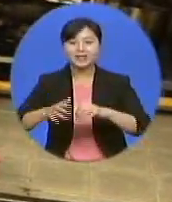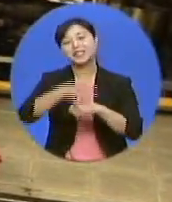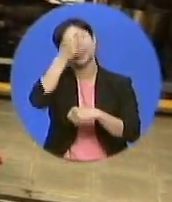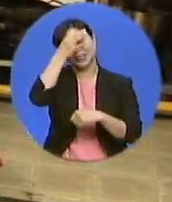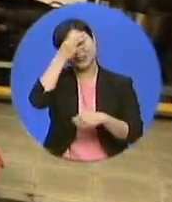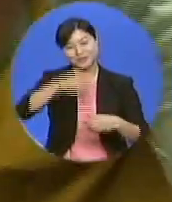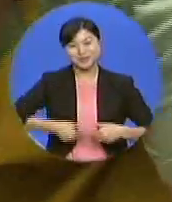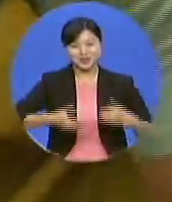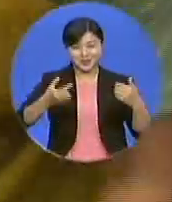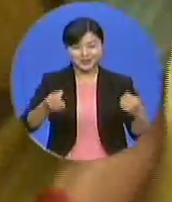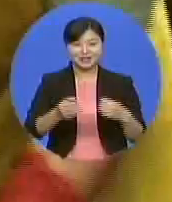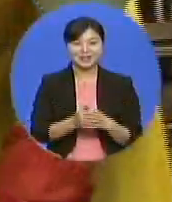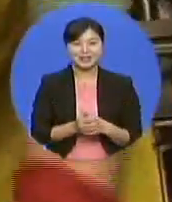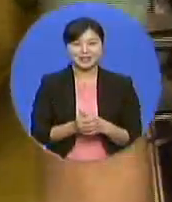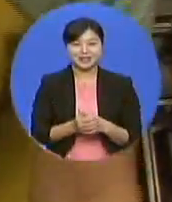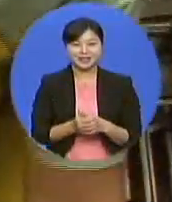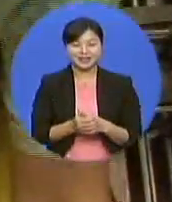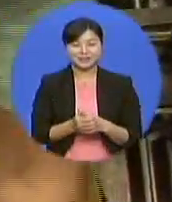필요하다.